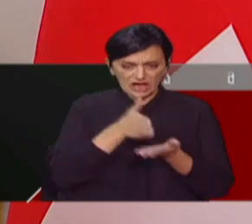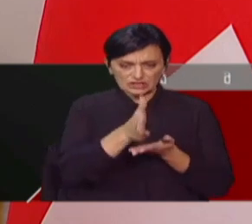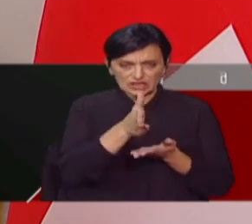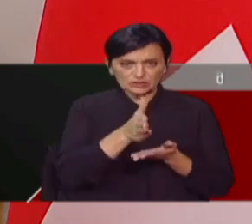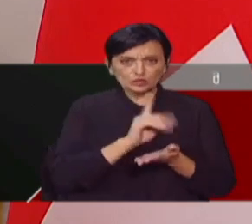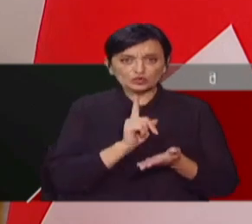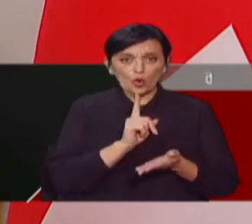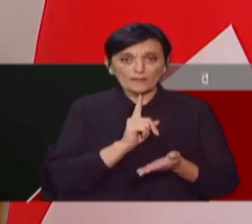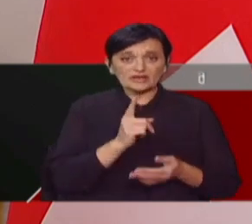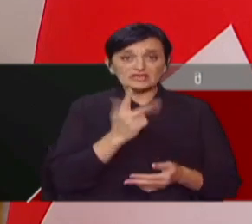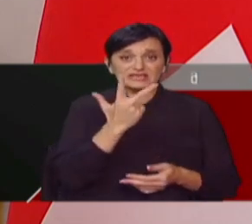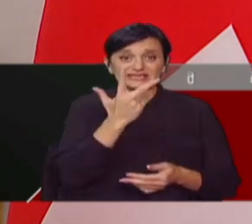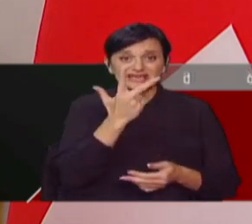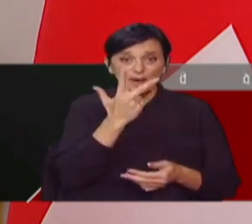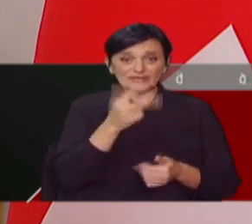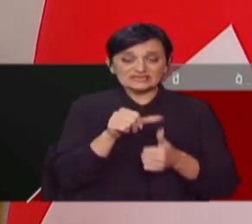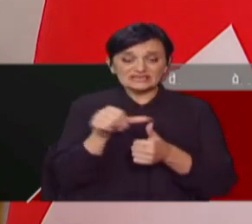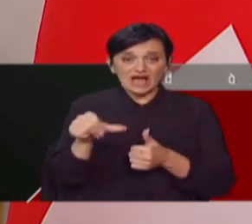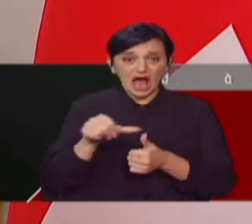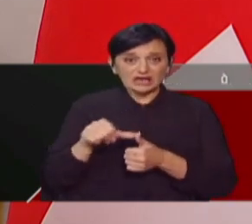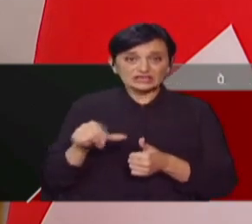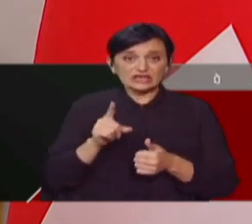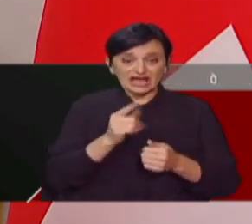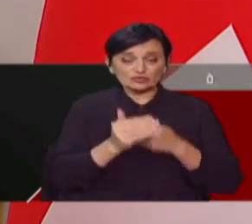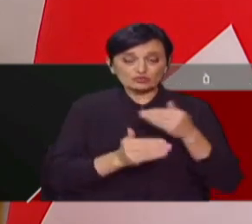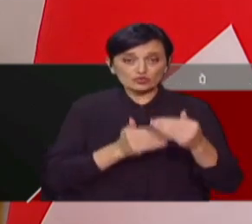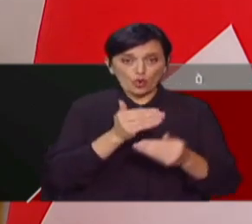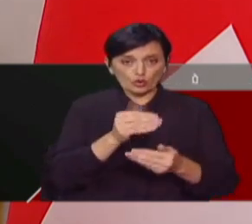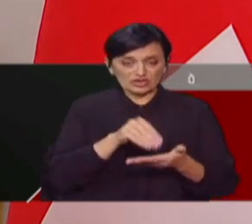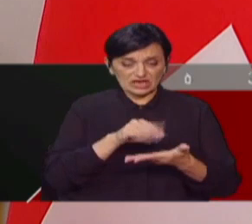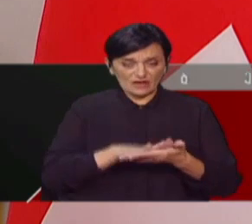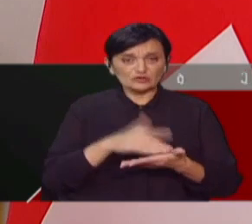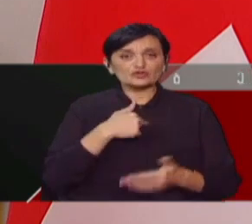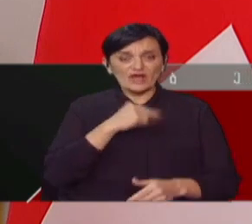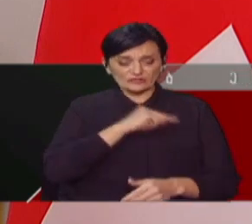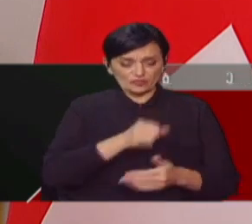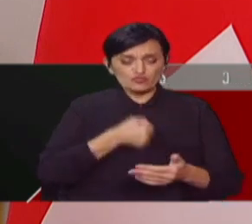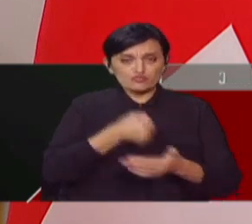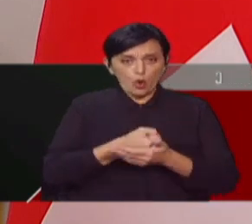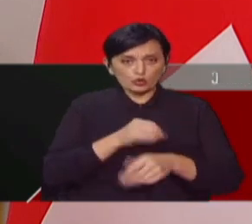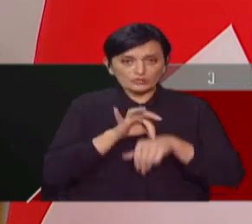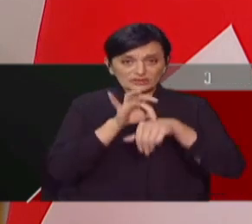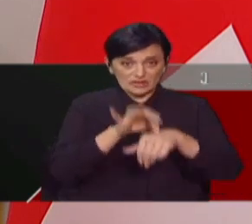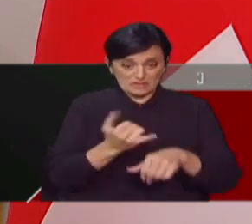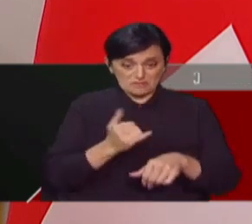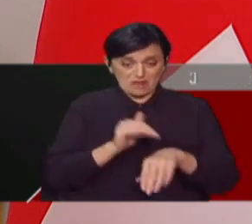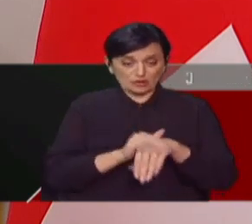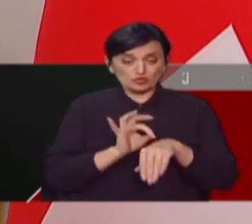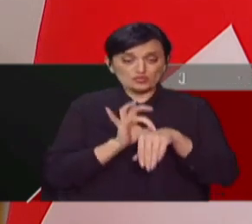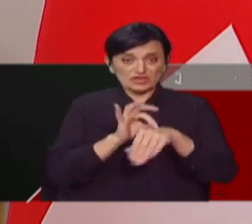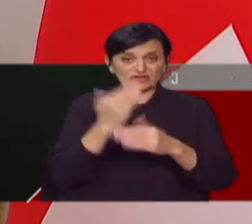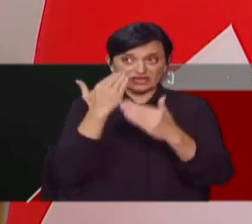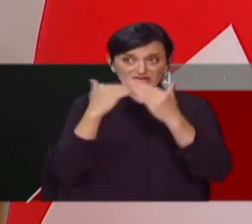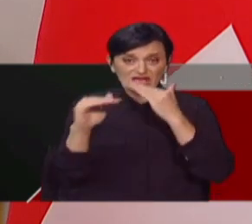იმ სამის გარდა იმ რვაზე, რაც პროგრესი დაფიქსირდა, ჩვენ ვიმუშავდა ბოლომდე, მიყვანდა, ფაქტიურად მიყვანილია,